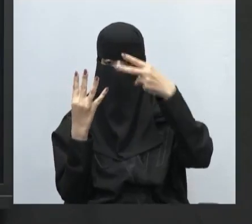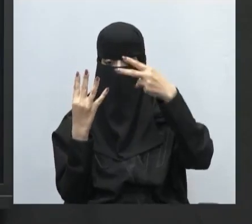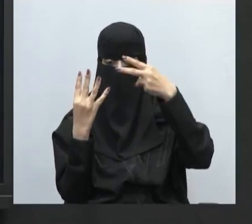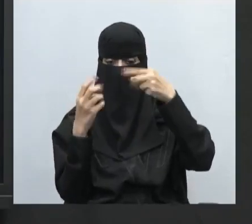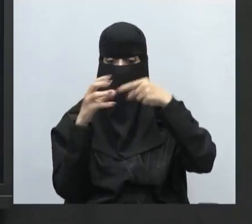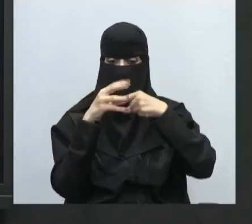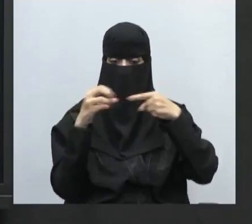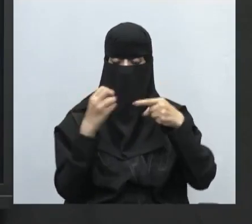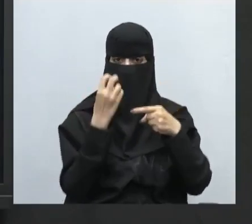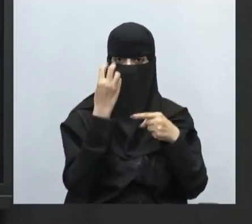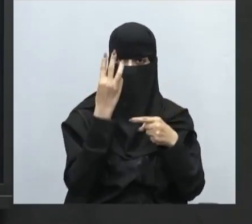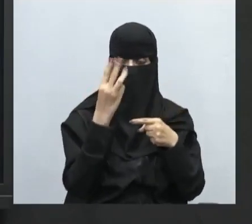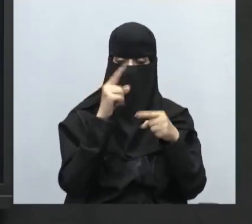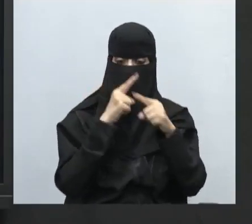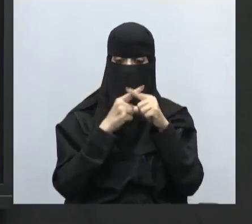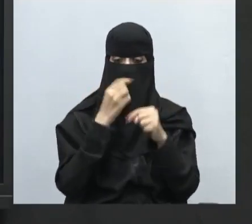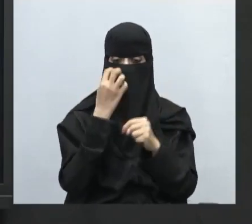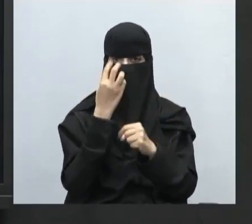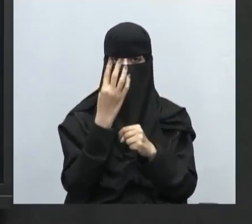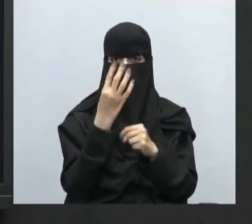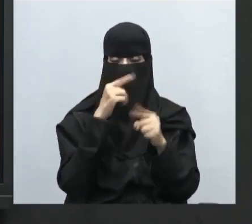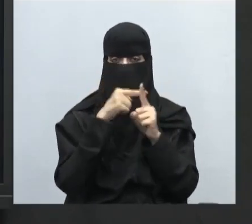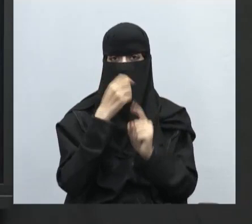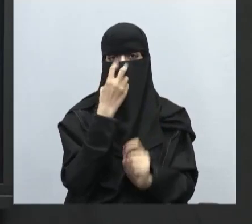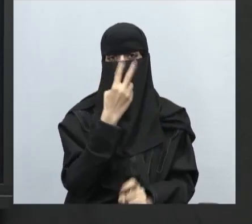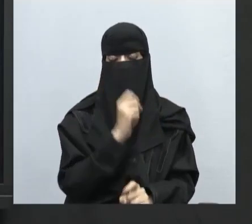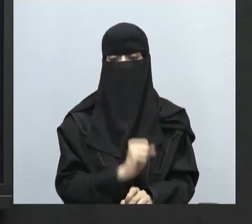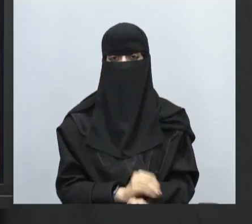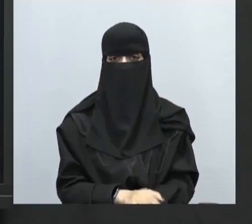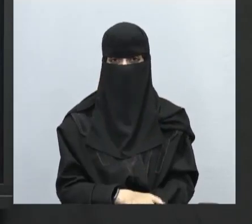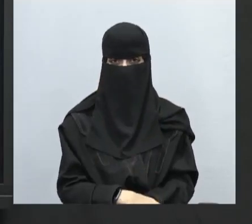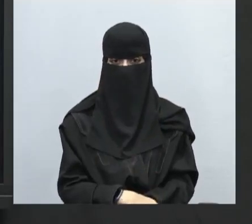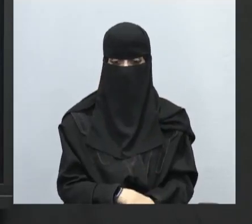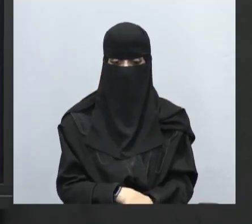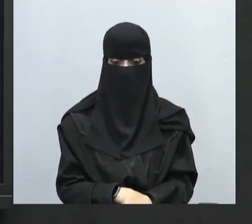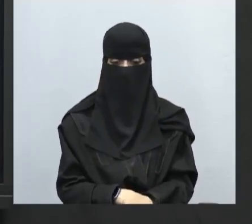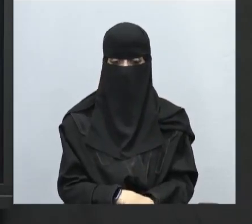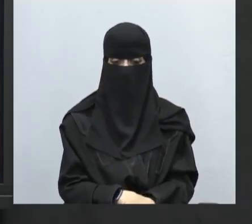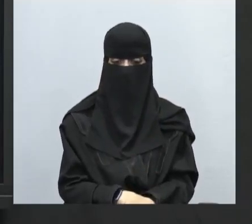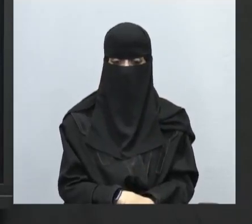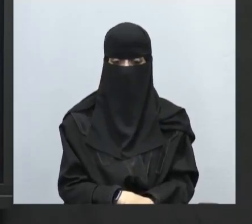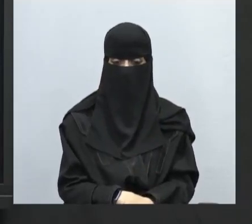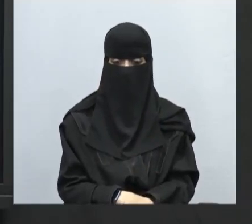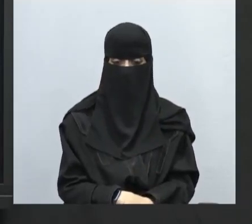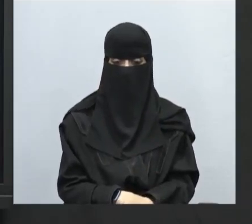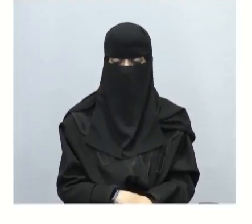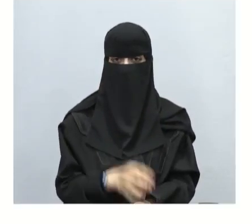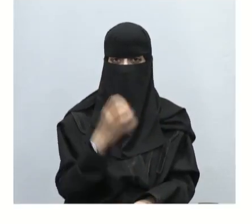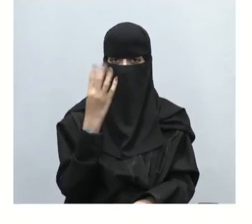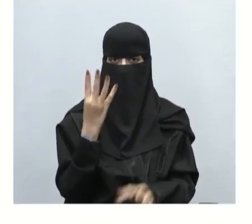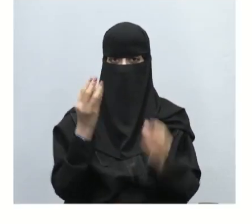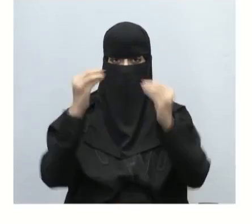4 اس 2 ناص 3 في 4 مضافا اليها ا هذه هي